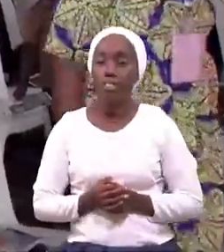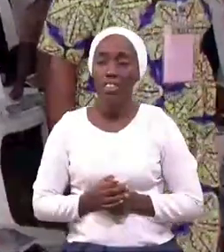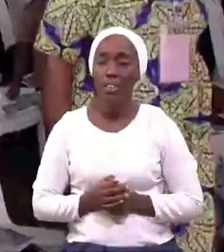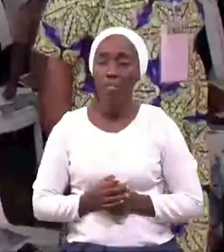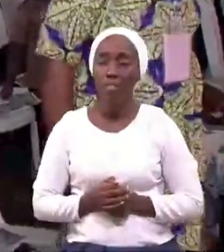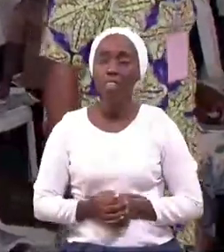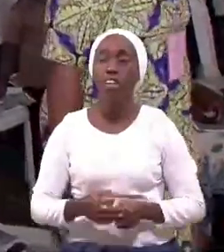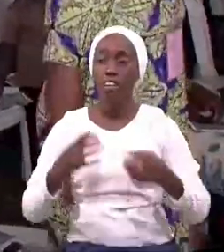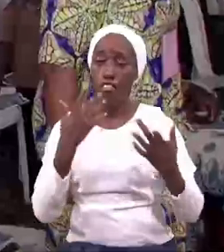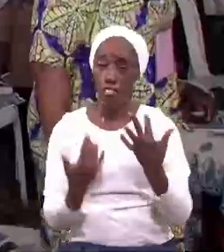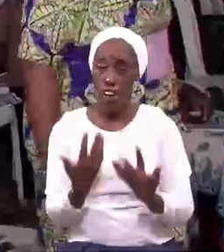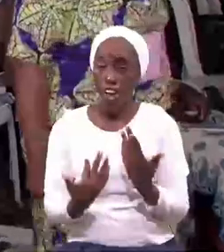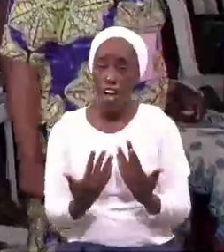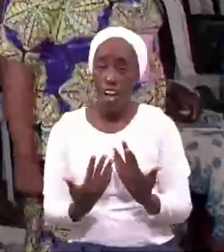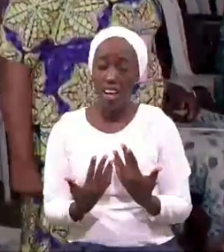Le feu,